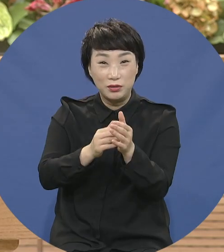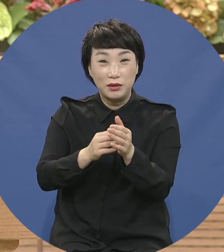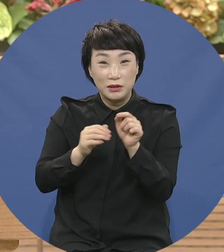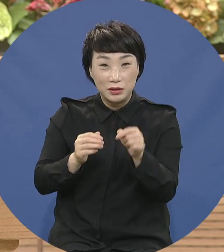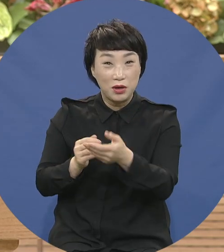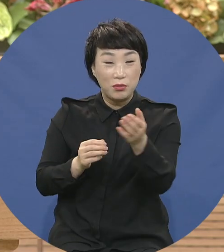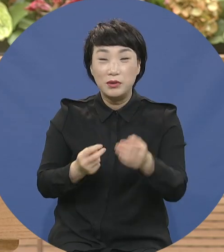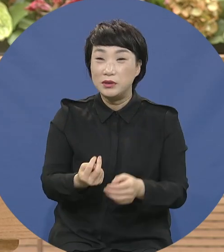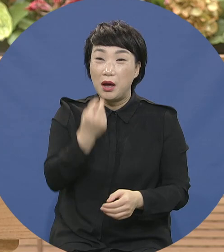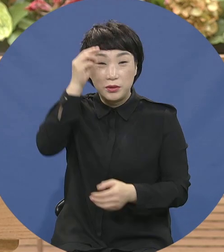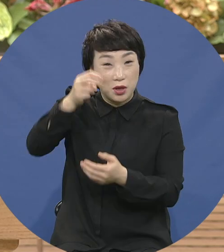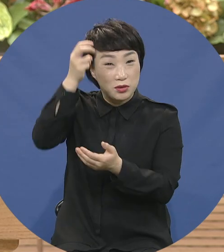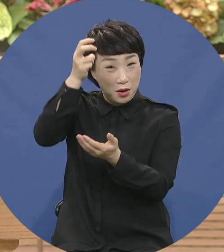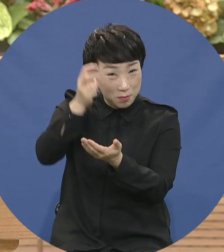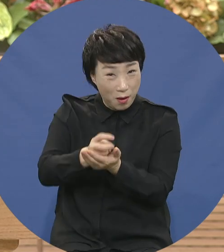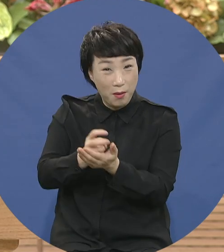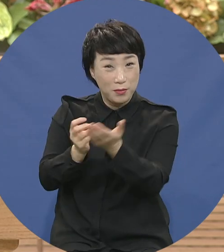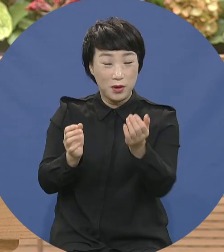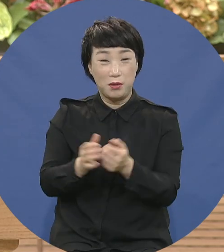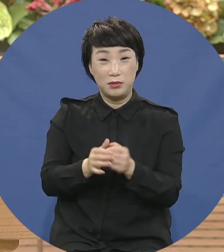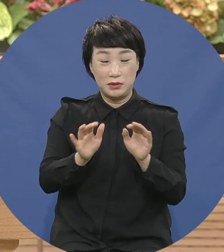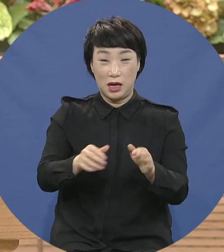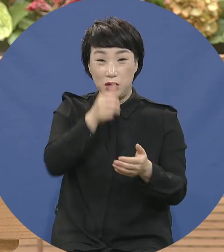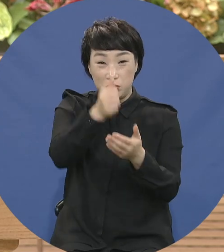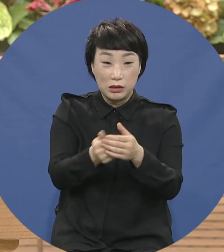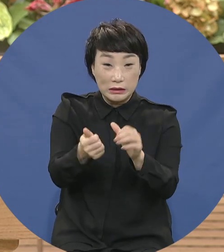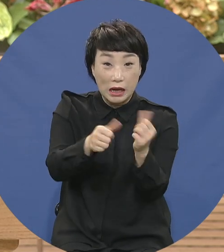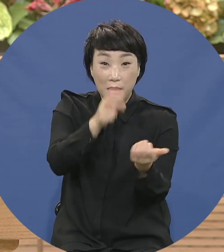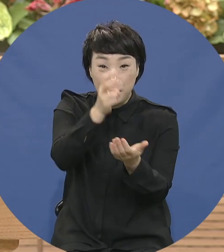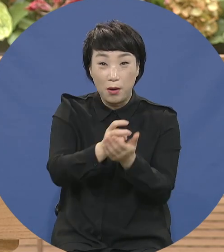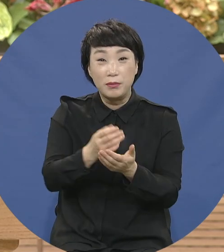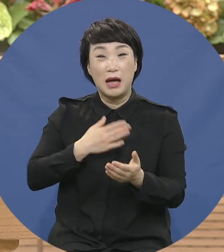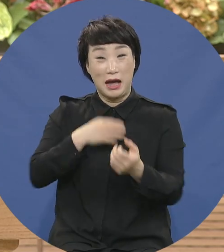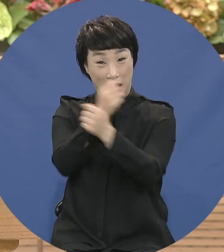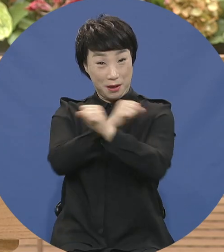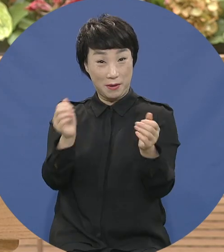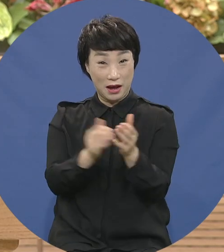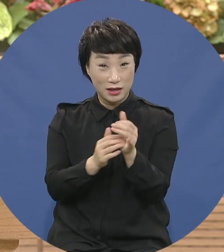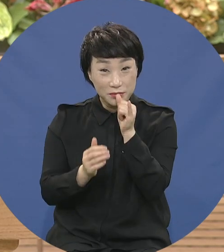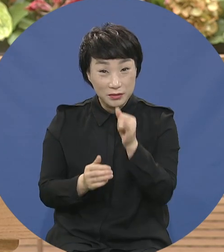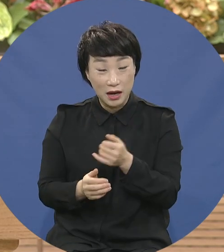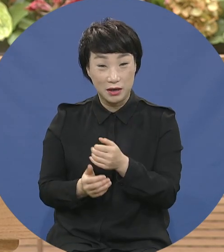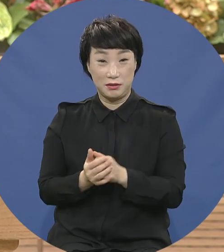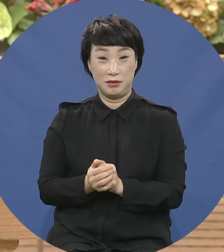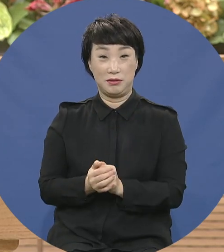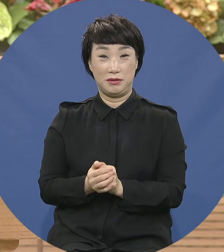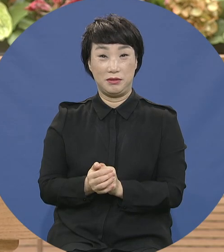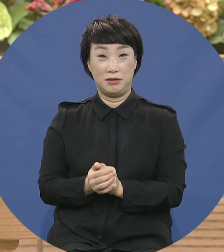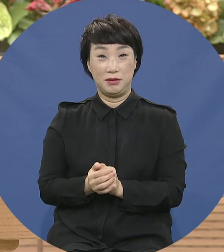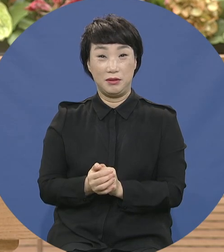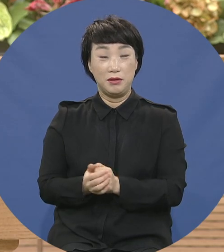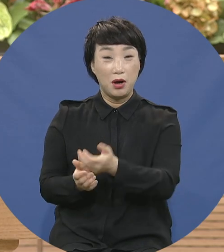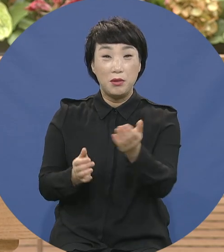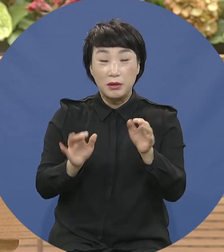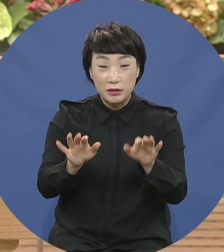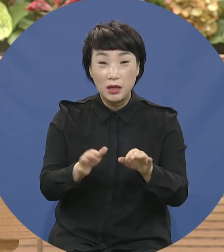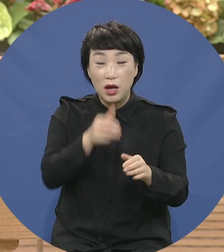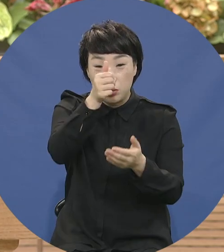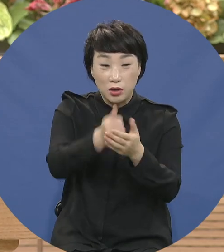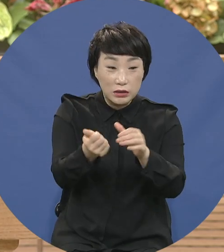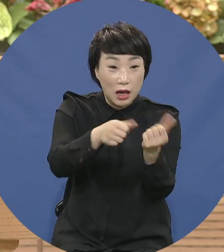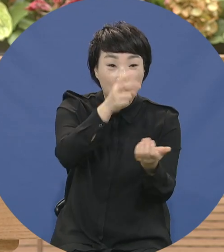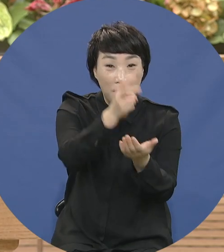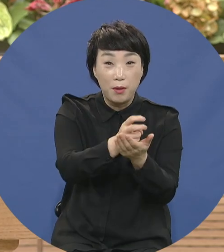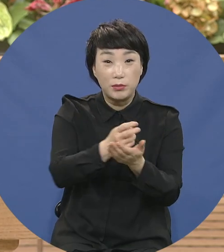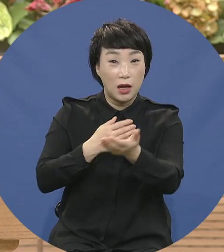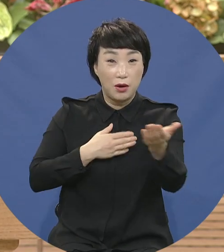생명의 성령의 법입니다. 죄와 사망의 법에서 나를 해방했습니다. 그런데 죄와